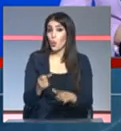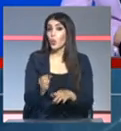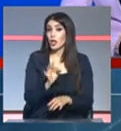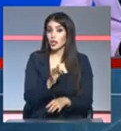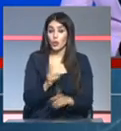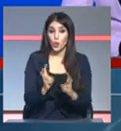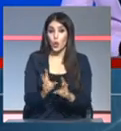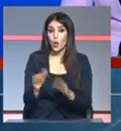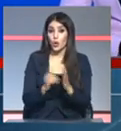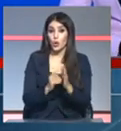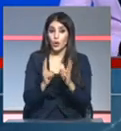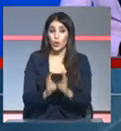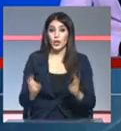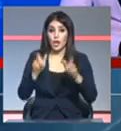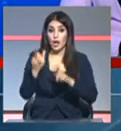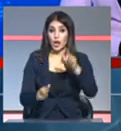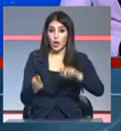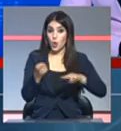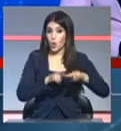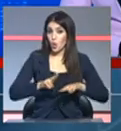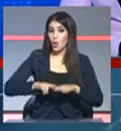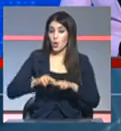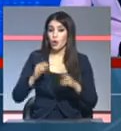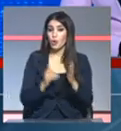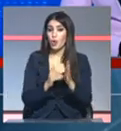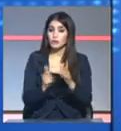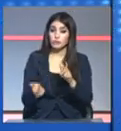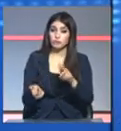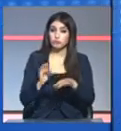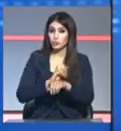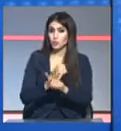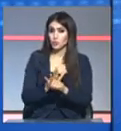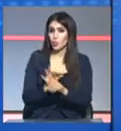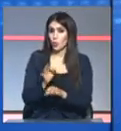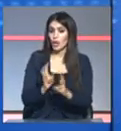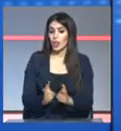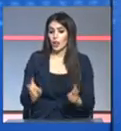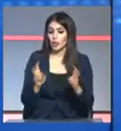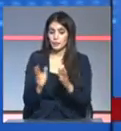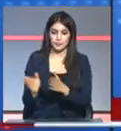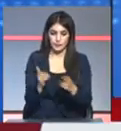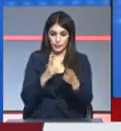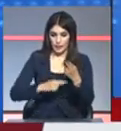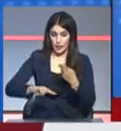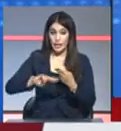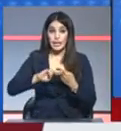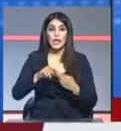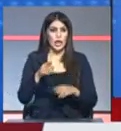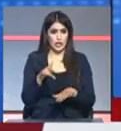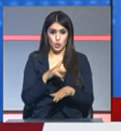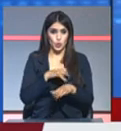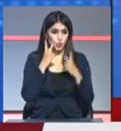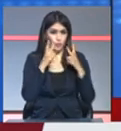وارتفاع اعداد الوفيات والاصابات من جديده كما قلت وفي الاخبار احنا